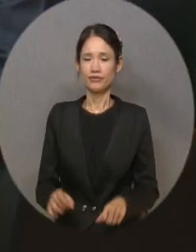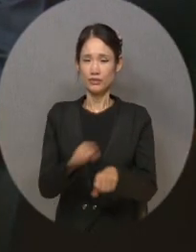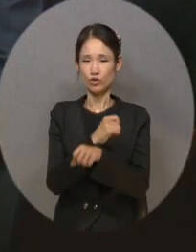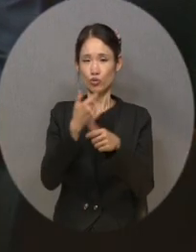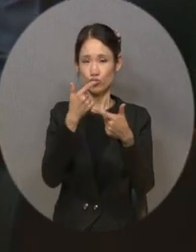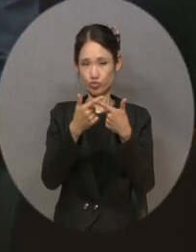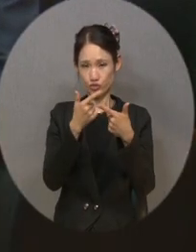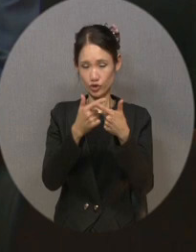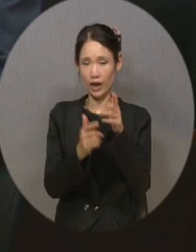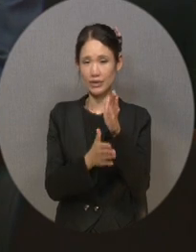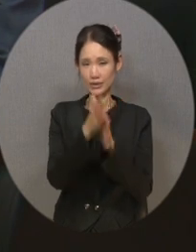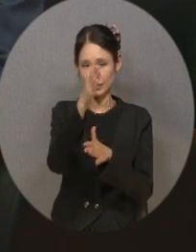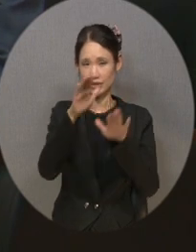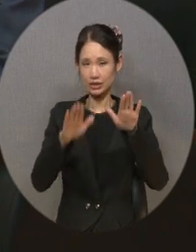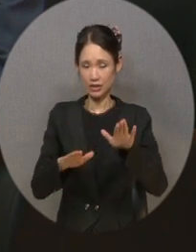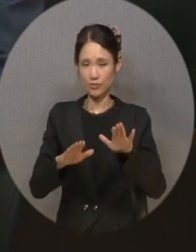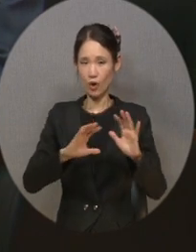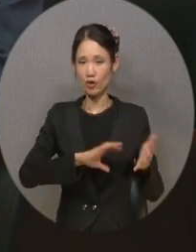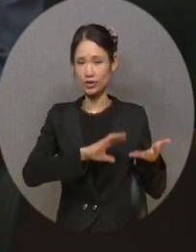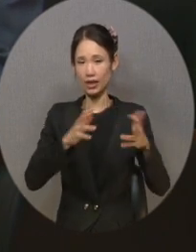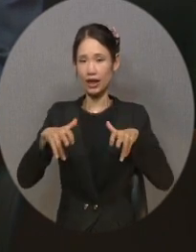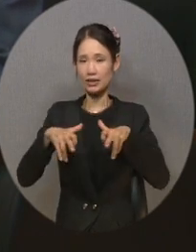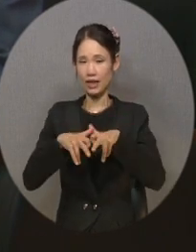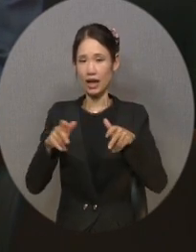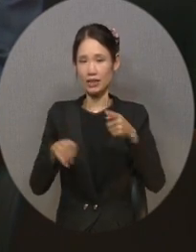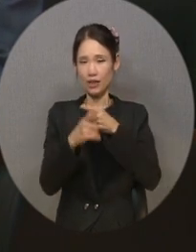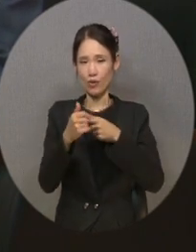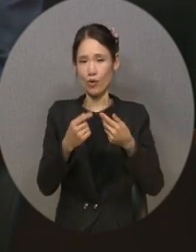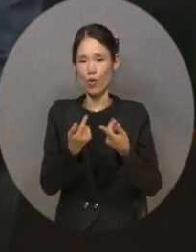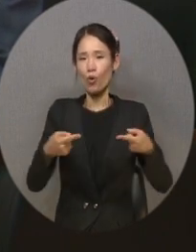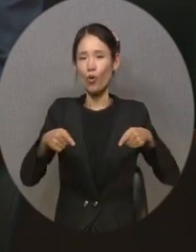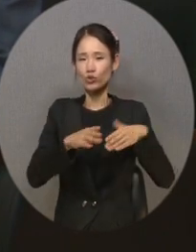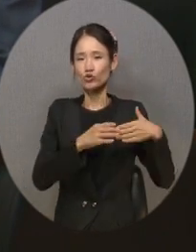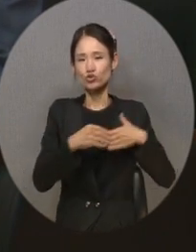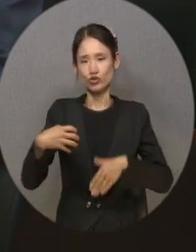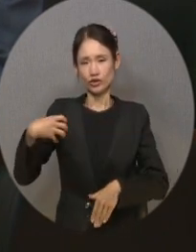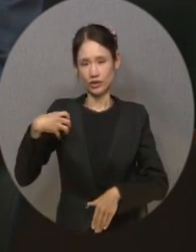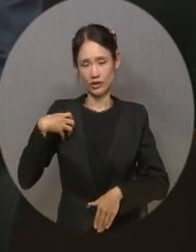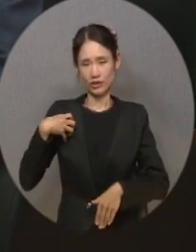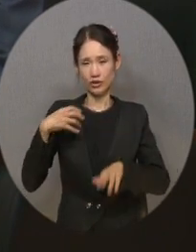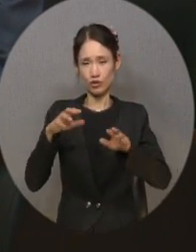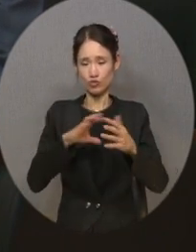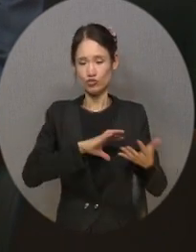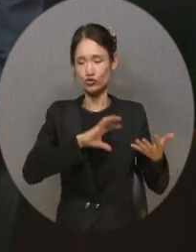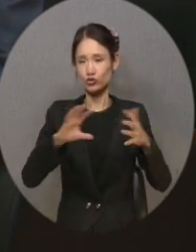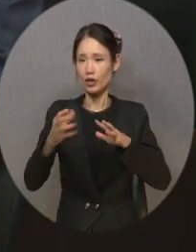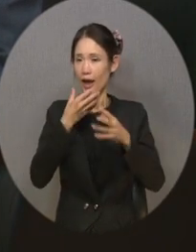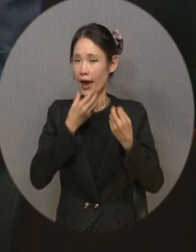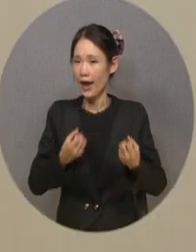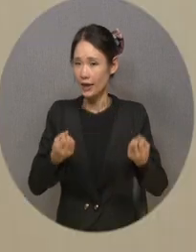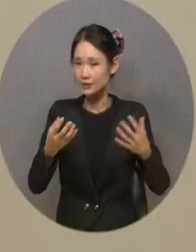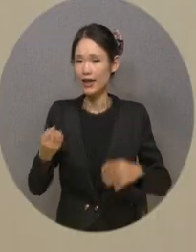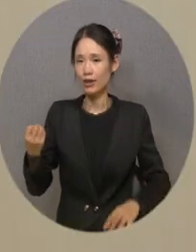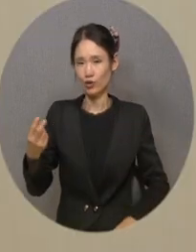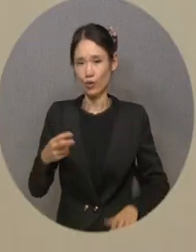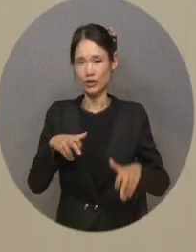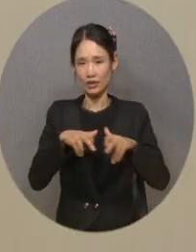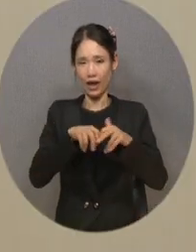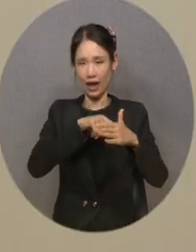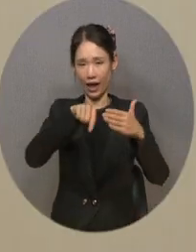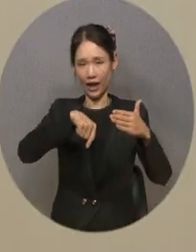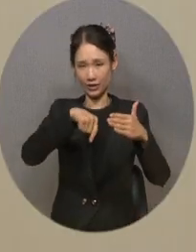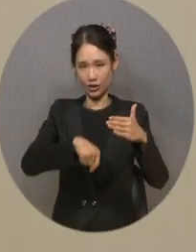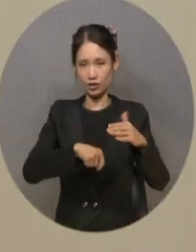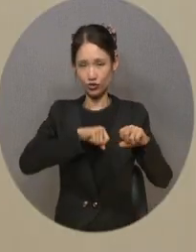또 부산시가 이번 세계장애인대회 공동 주최자로 나섰습니다. 이런 국제행사뿐만 아니라 이 장애계에서 이루어지는